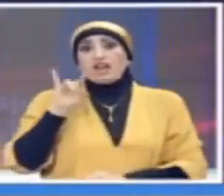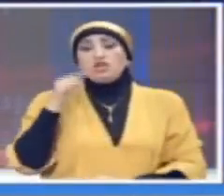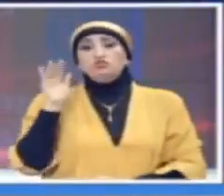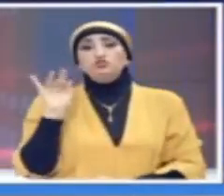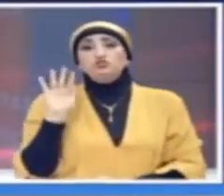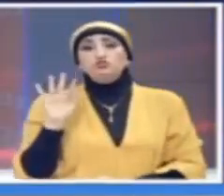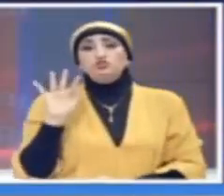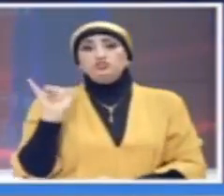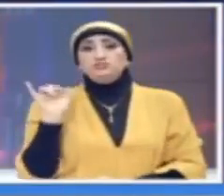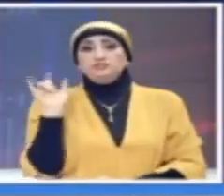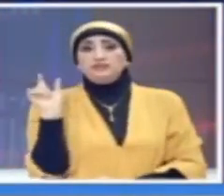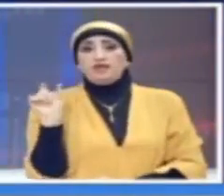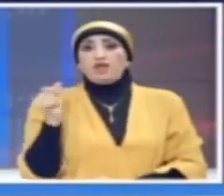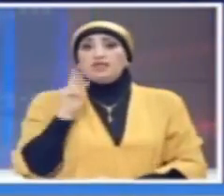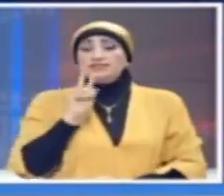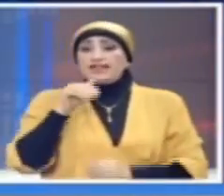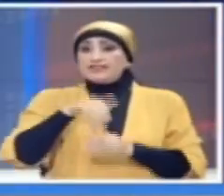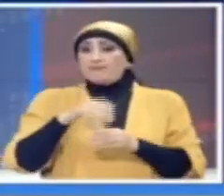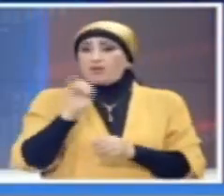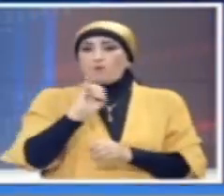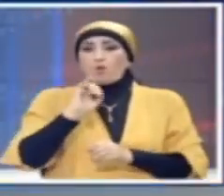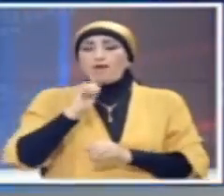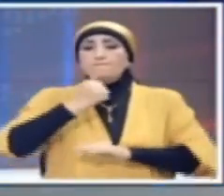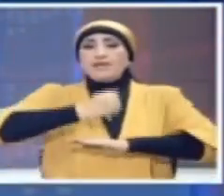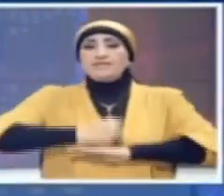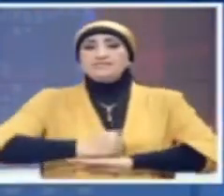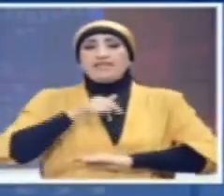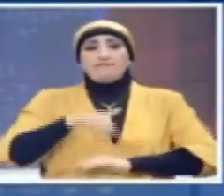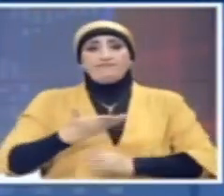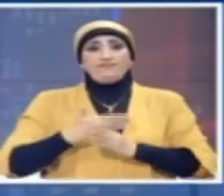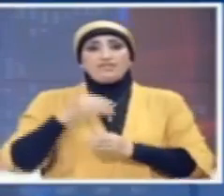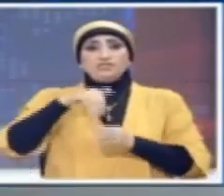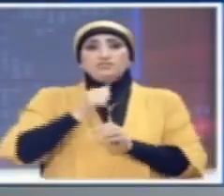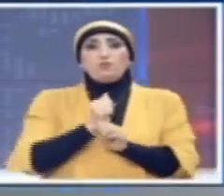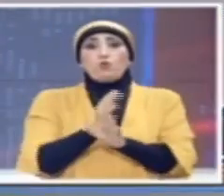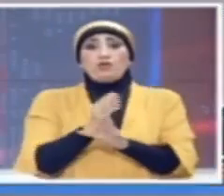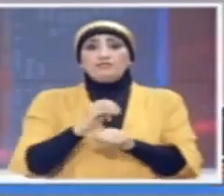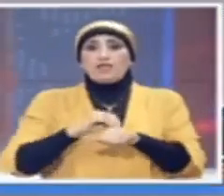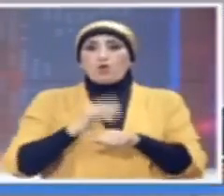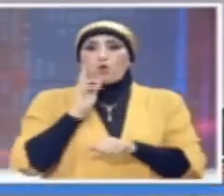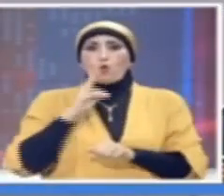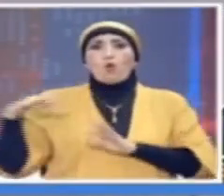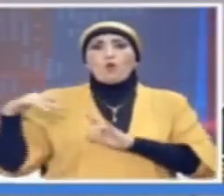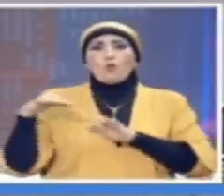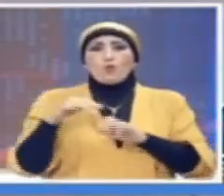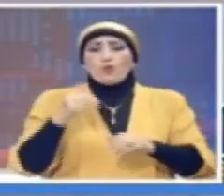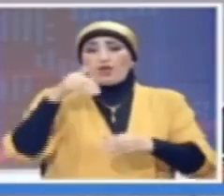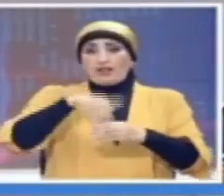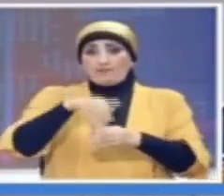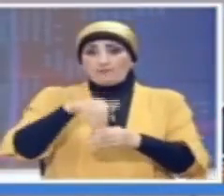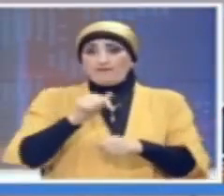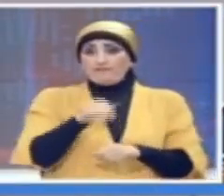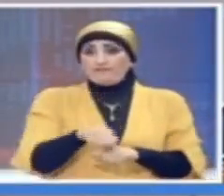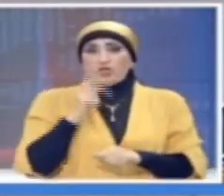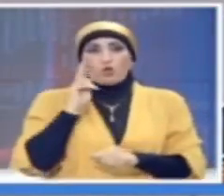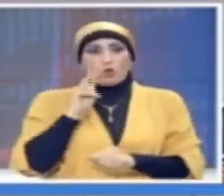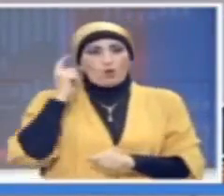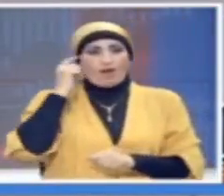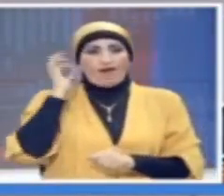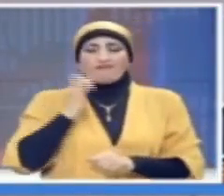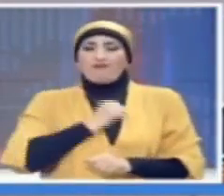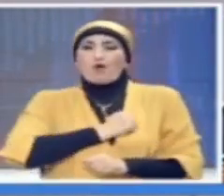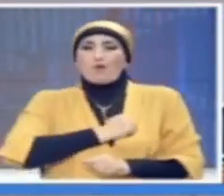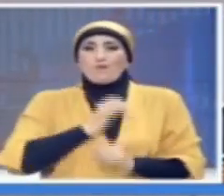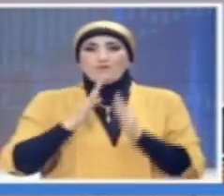إبراهيم أن الانتخابات تشكل ركيزة الأساسية في ترسيخ الديمقراطية، وأن الإقبال على صناديق الاقتراع أبلغ دليل على